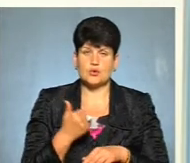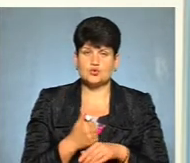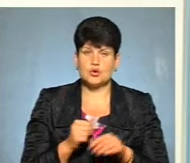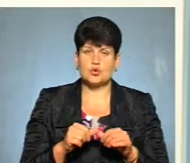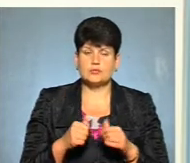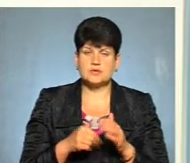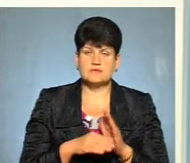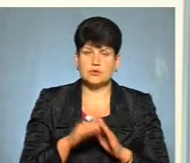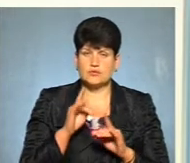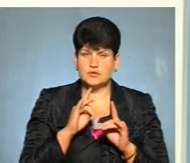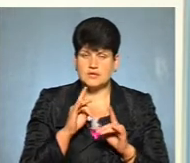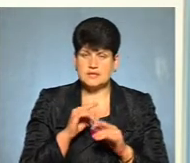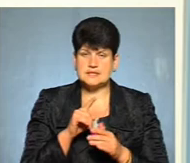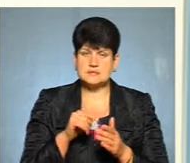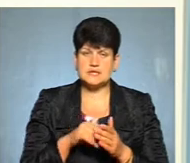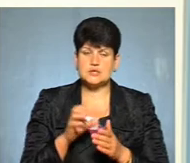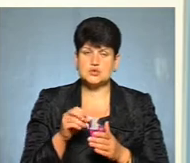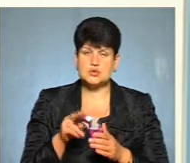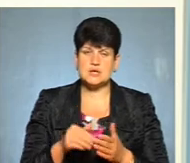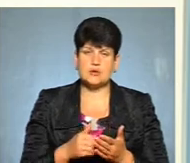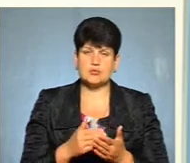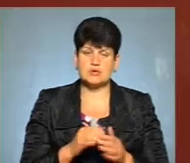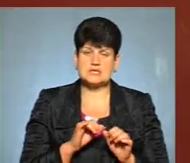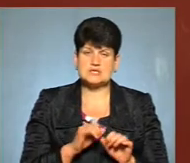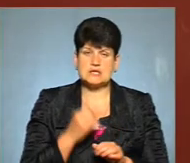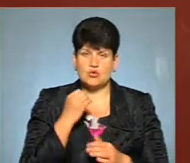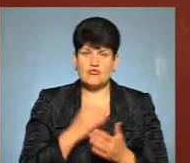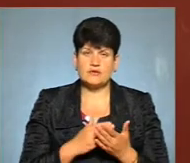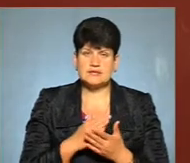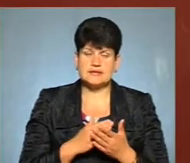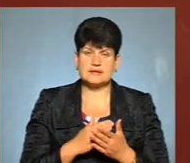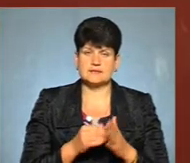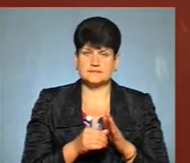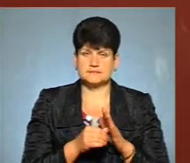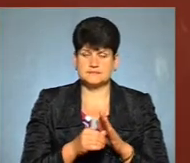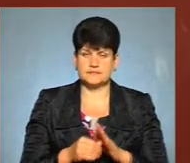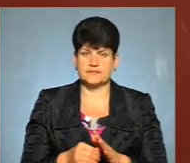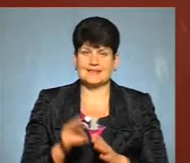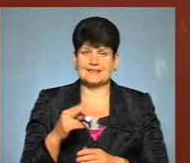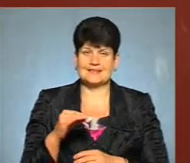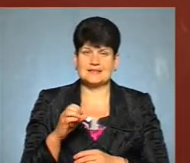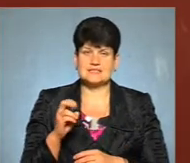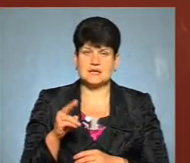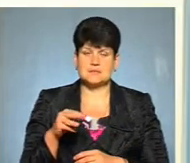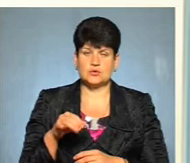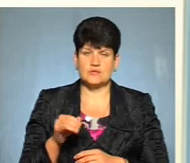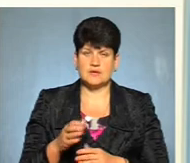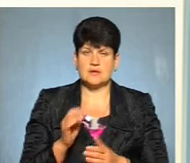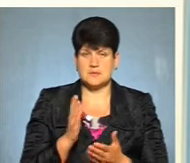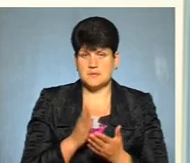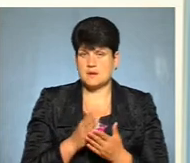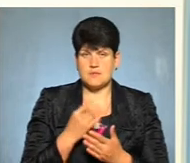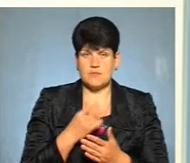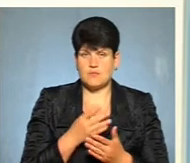питань соціальної політики та захисту ветеранів, дискримінувати пряма мова найманих працівників. І, власне,